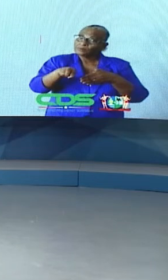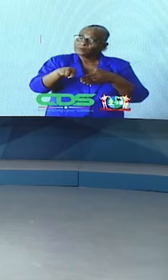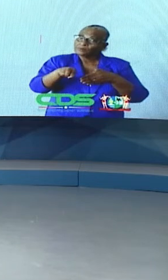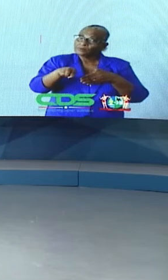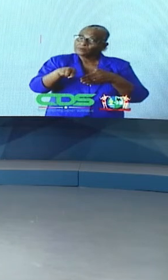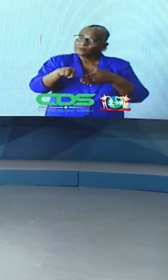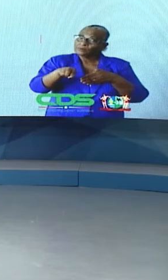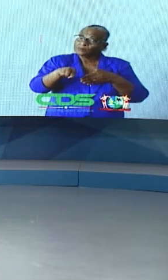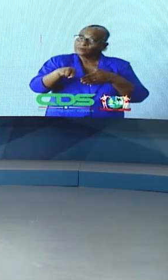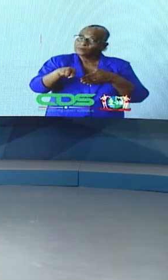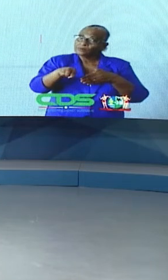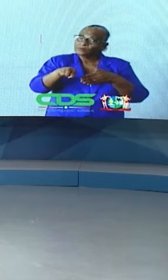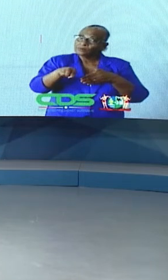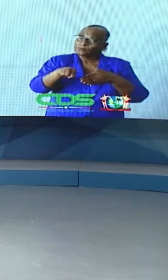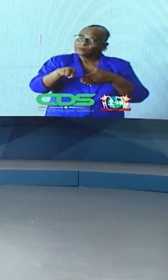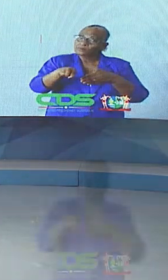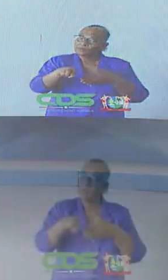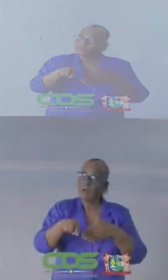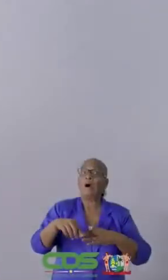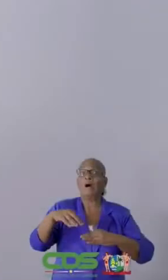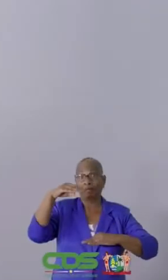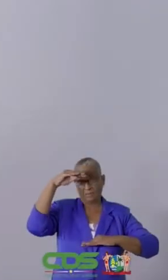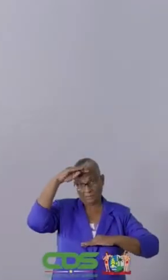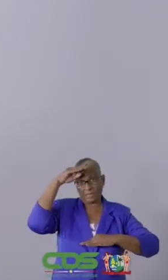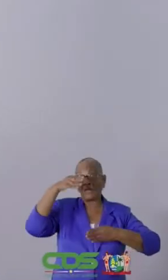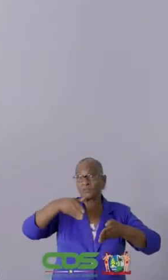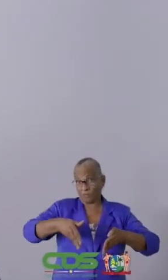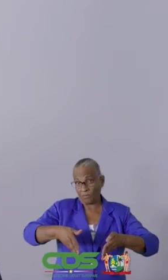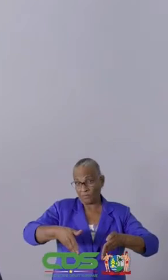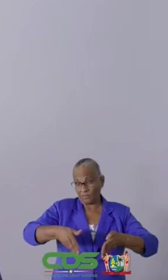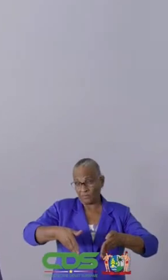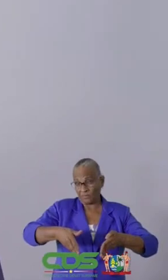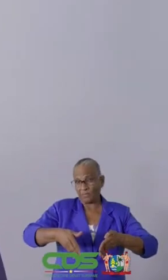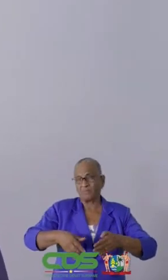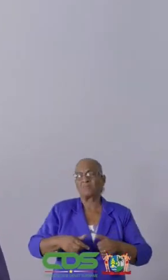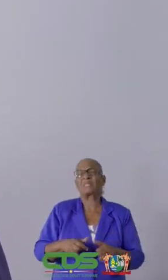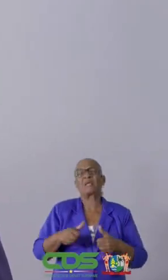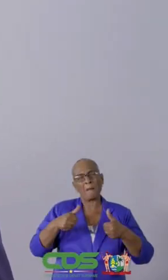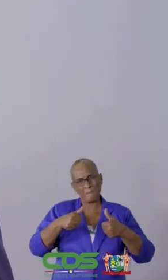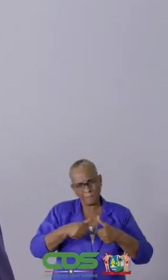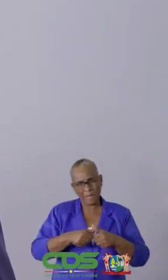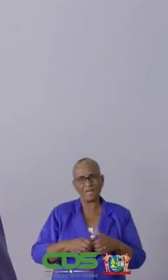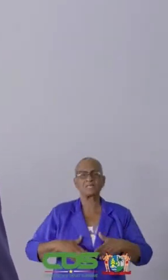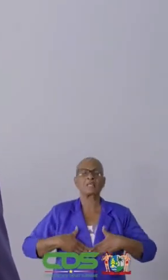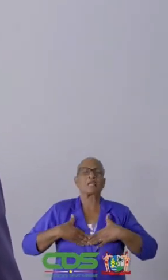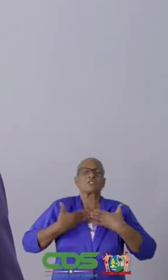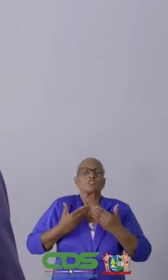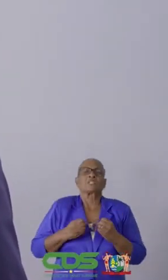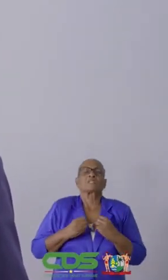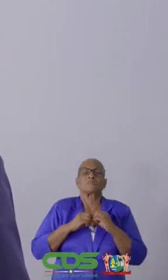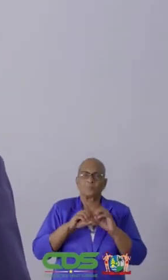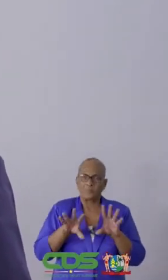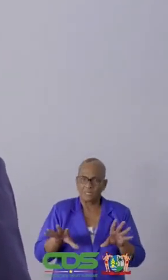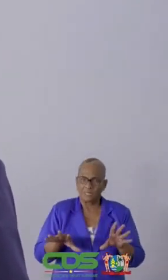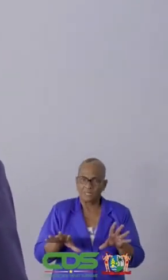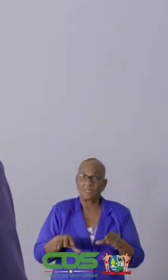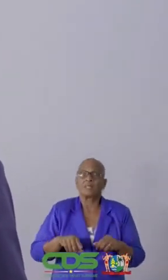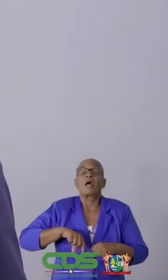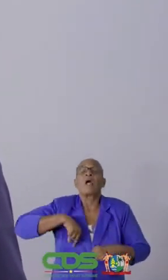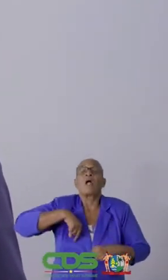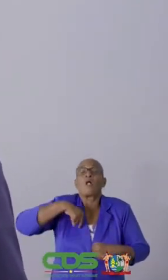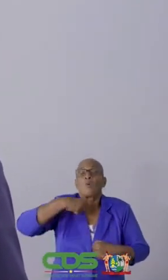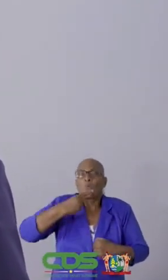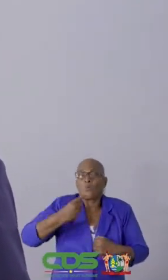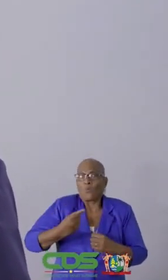wordt geregistreerd. Dit haalde president Chandrika Prasad Santokhi gisteren aan in zijn toespraak. De regering heeft